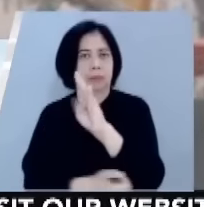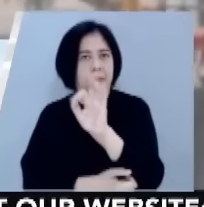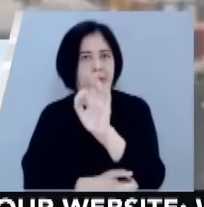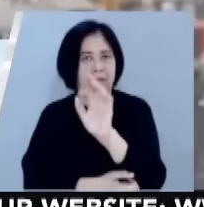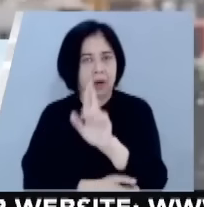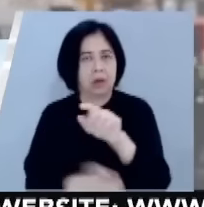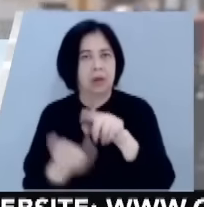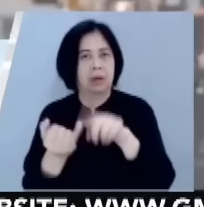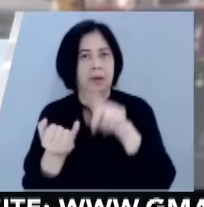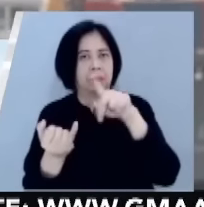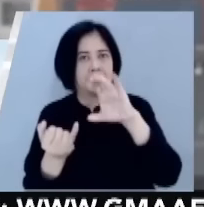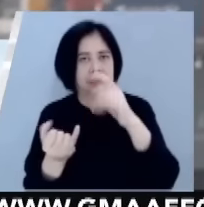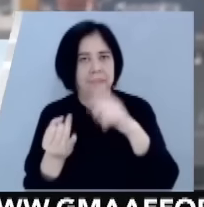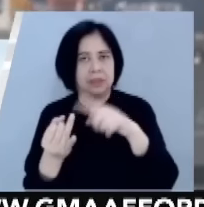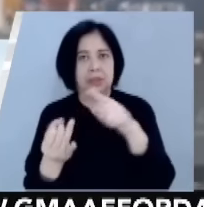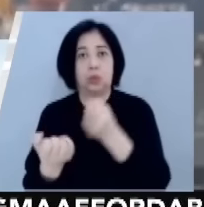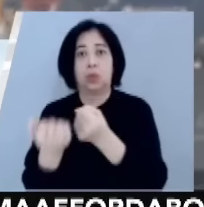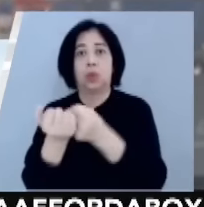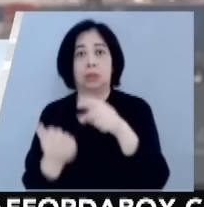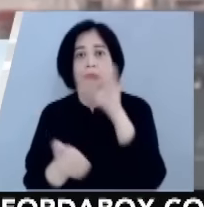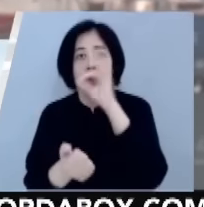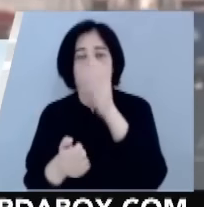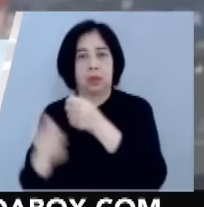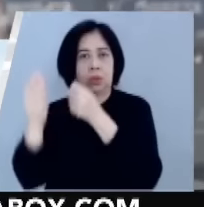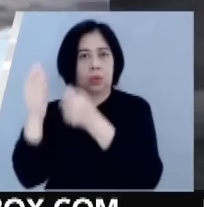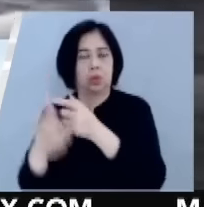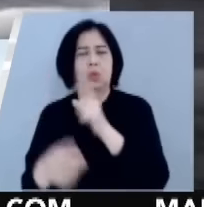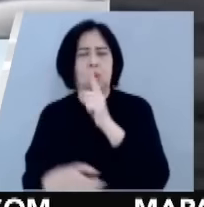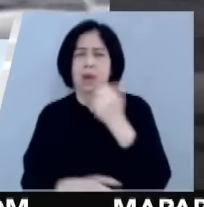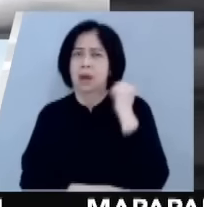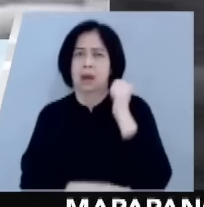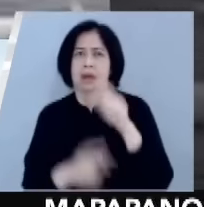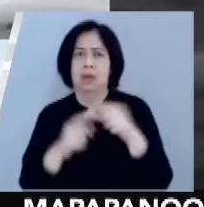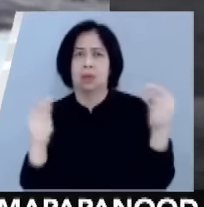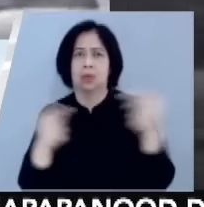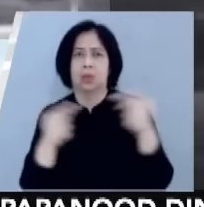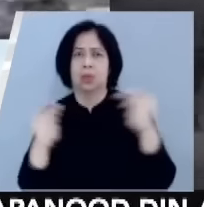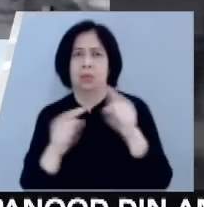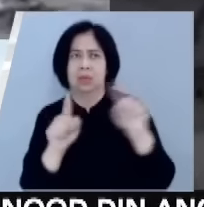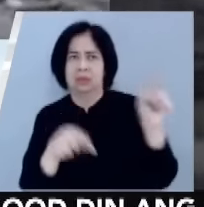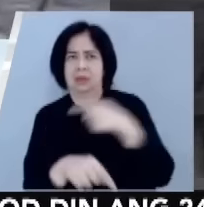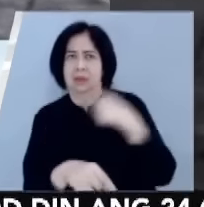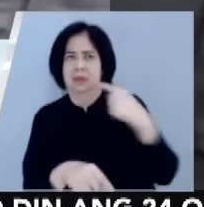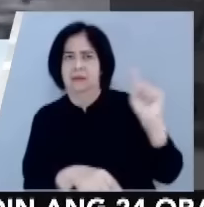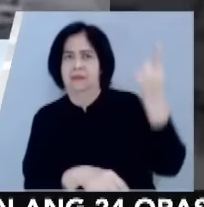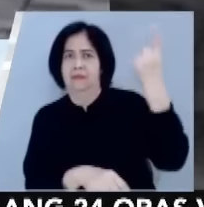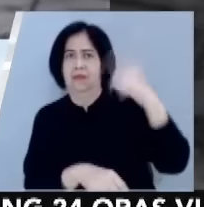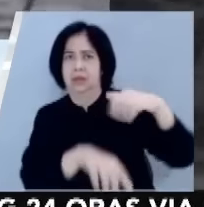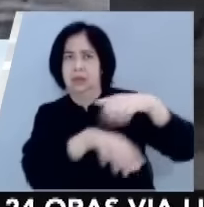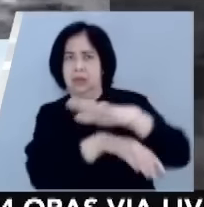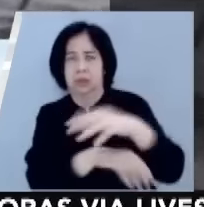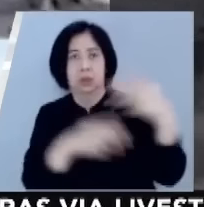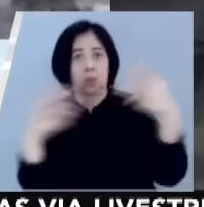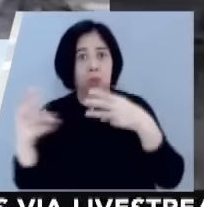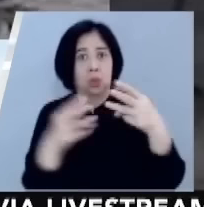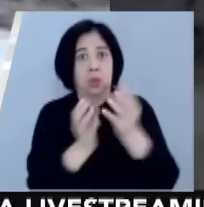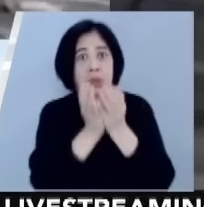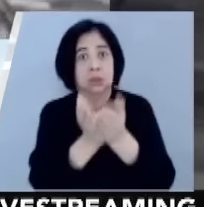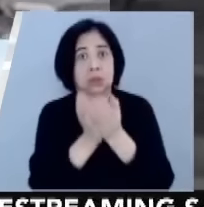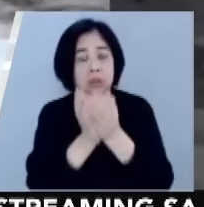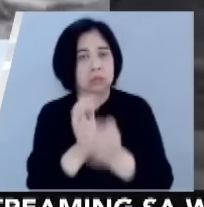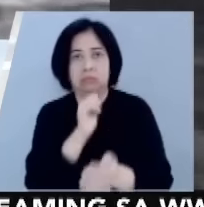mga mangingisdang Pinoy. Bagamat ayaw daw ng Pilipinas ng gulo, ang China ang naunang nagpadala ng kanilang militar at hindi ang